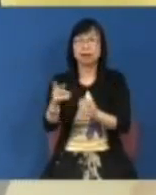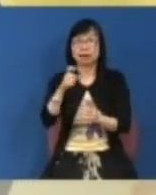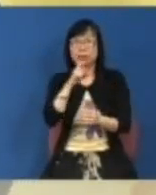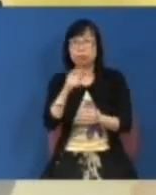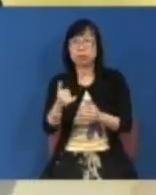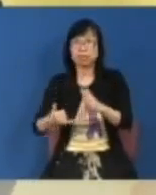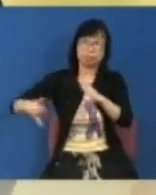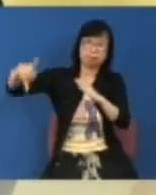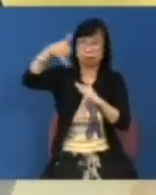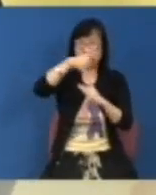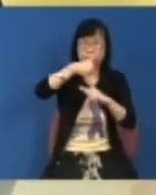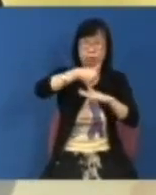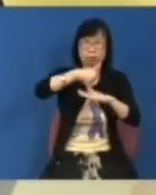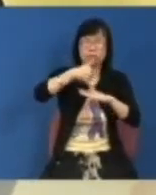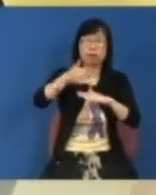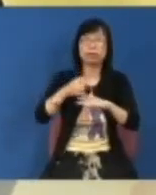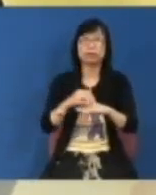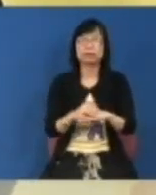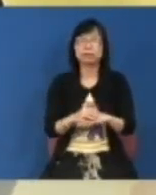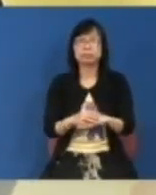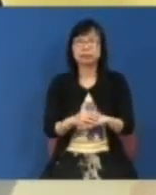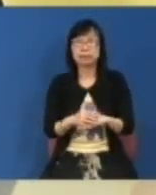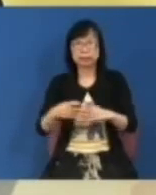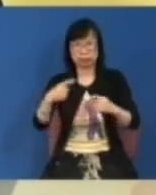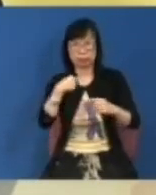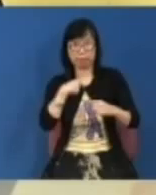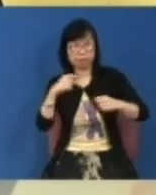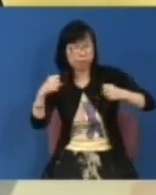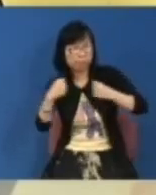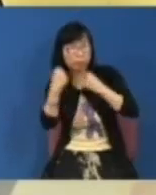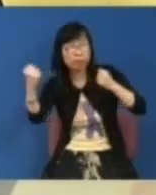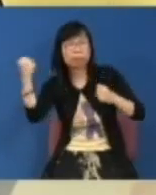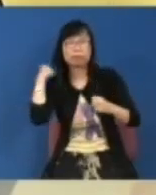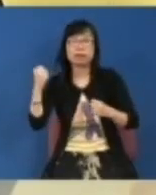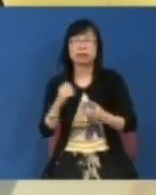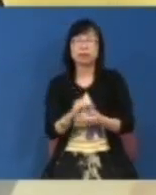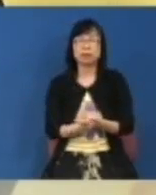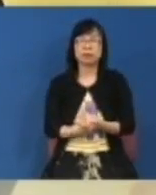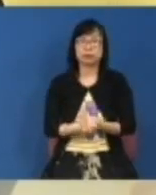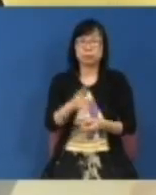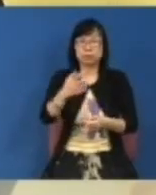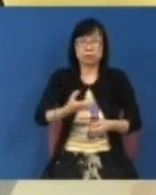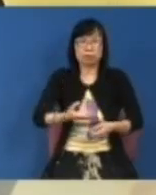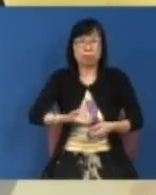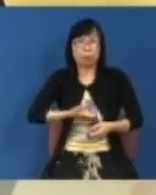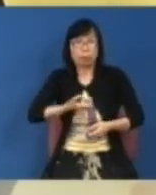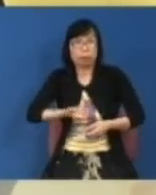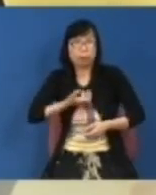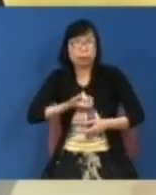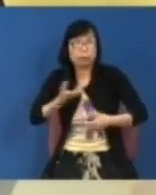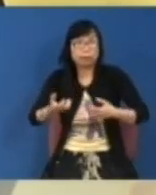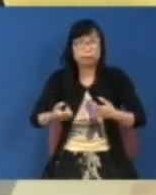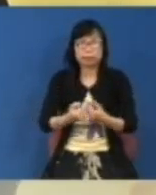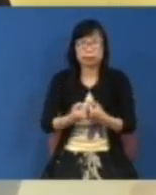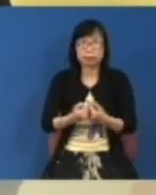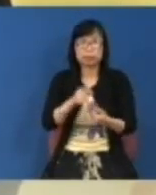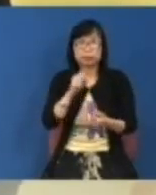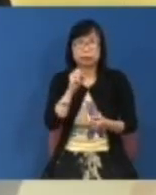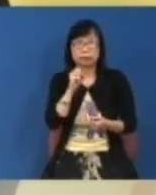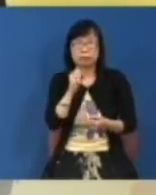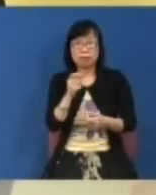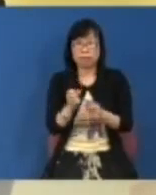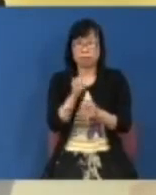是不是暴力呢？如果你從一般的意義上面你去行使一種不受制約而激烈的力量的時候，你可能是暴力。即係用一個